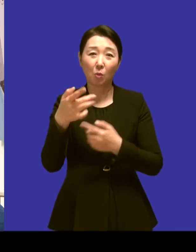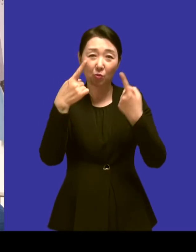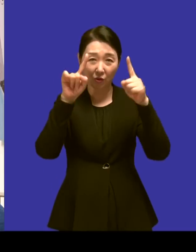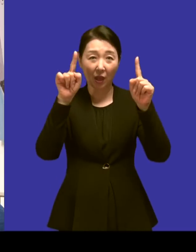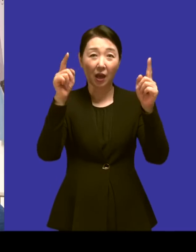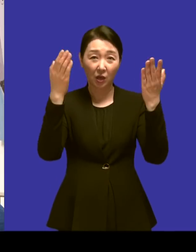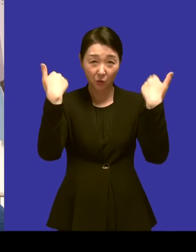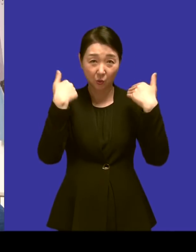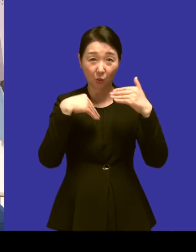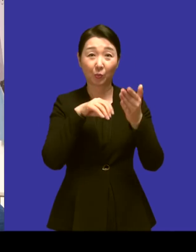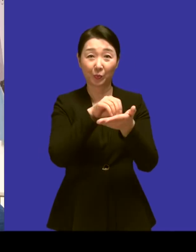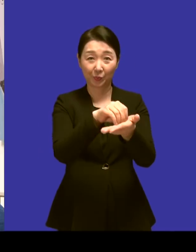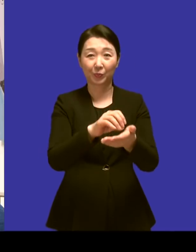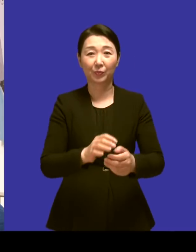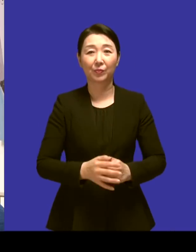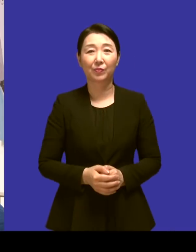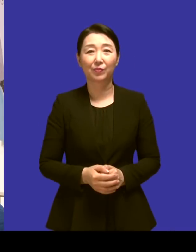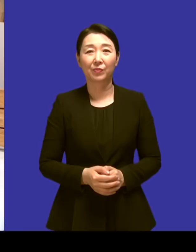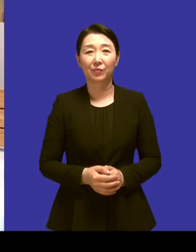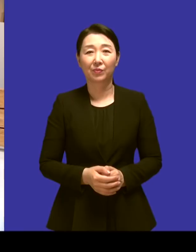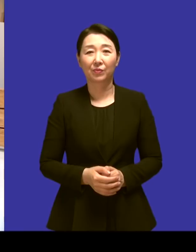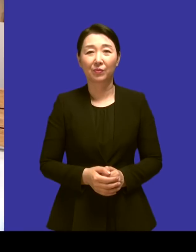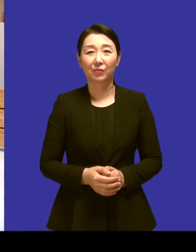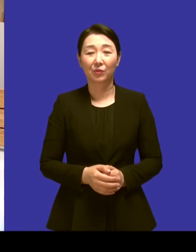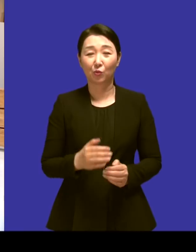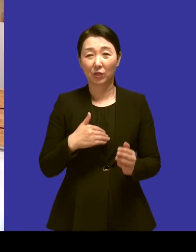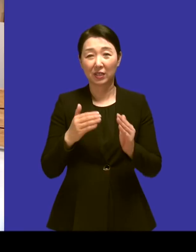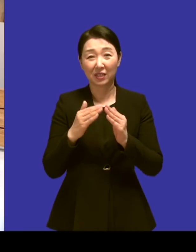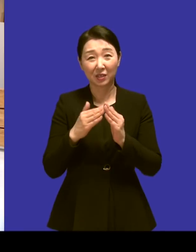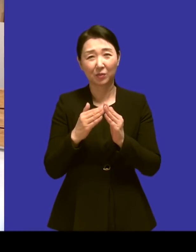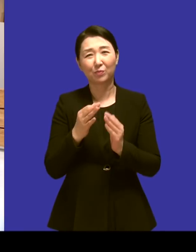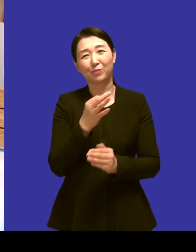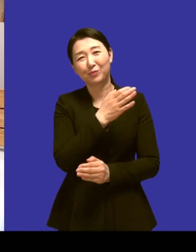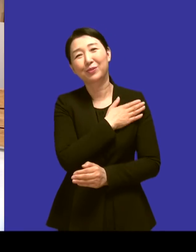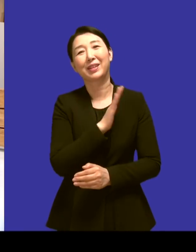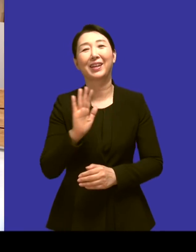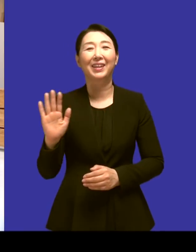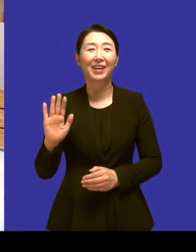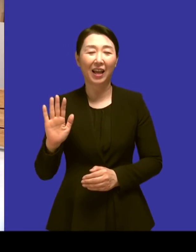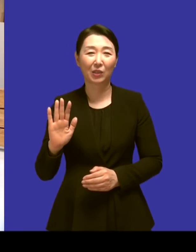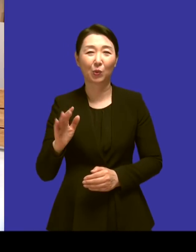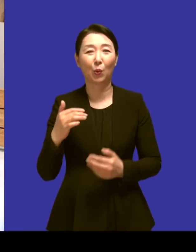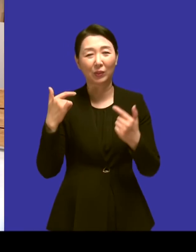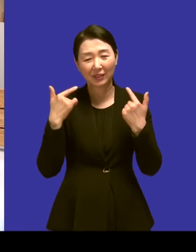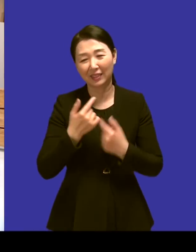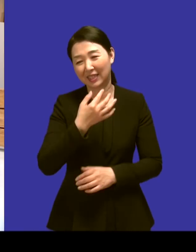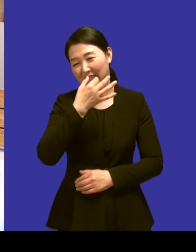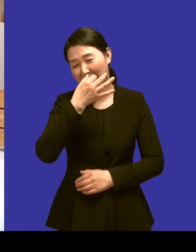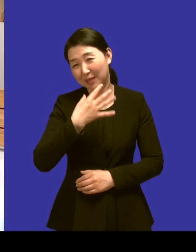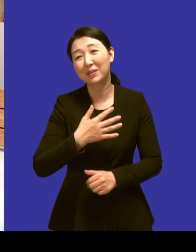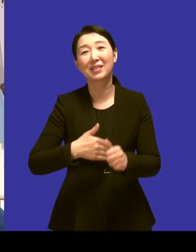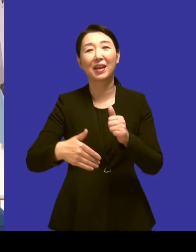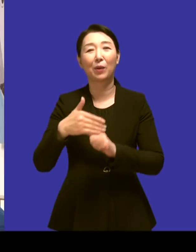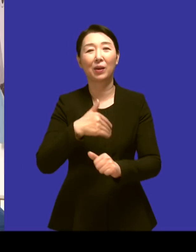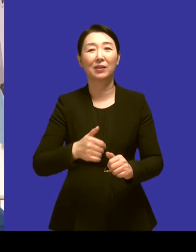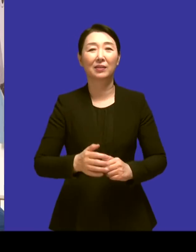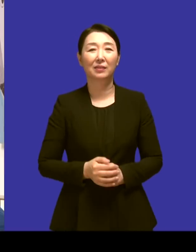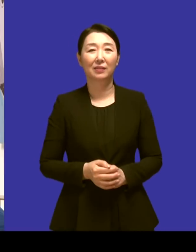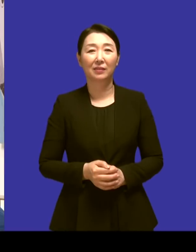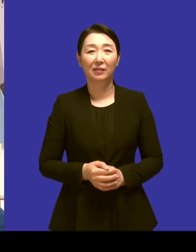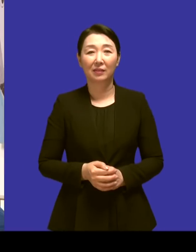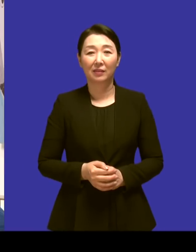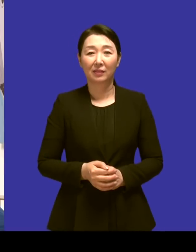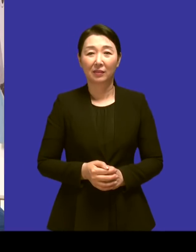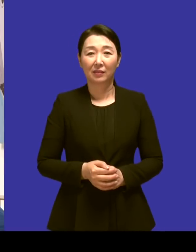이제 제가 뭐 저희 아까 말씀드렸지만 저희 집이 뭐 그렇게 잘 사는 것도 아니고 네. 늘 힘든 그런 상황이었는데 이렇게